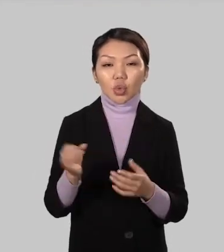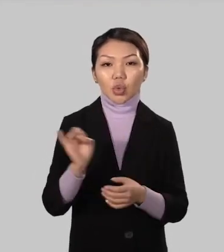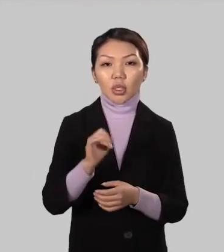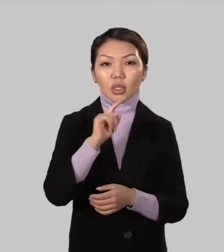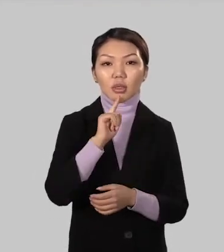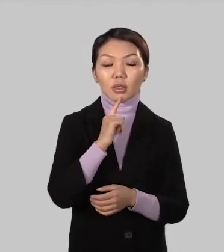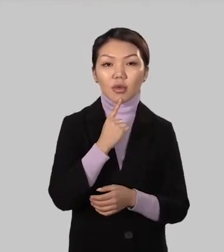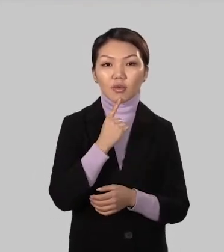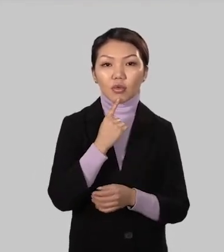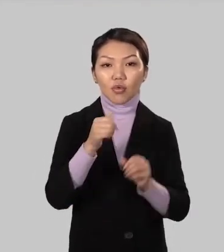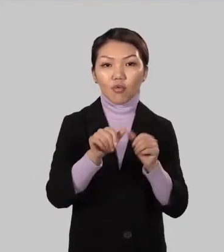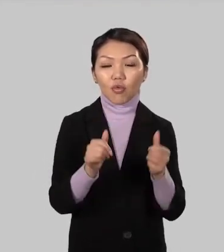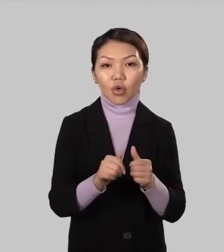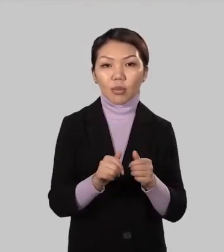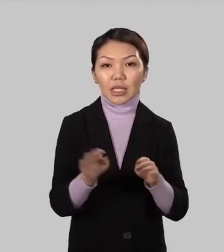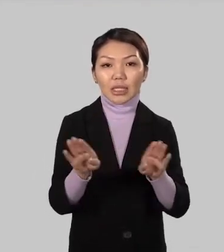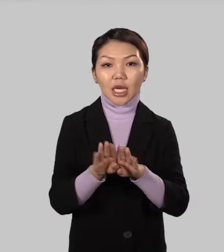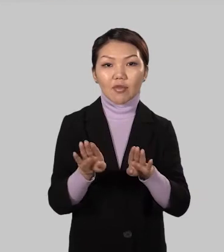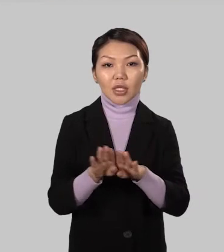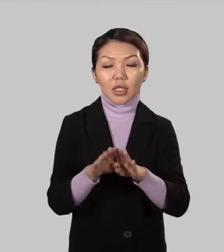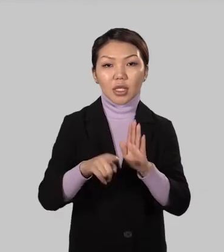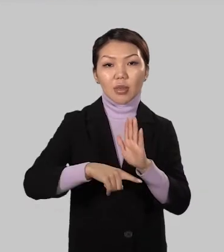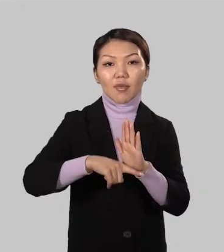сравнительной и превосходной степени